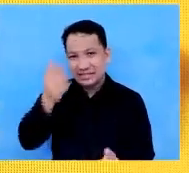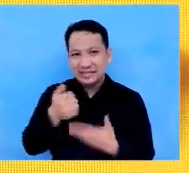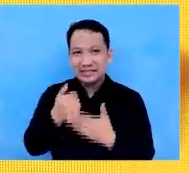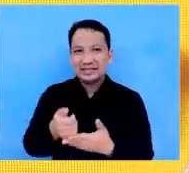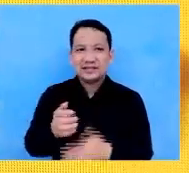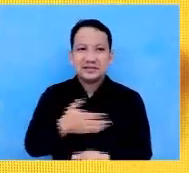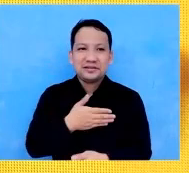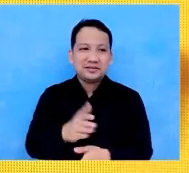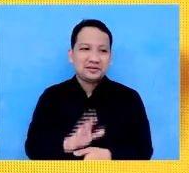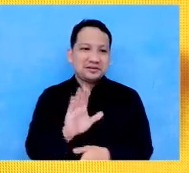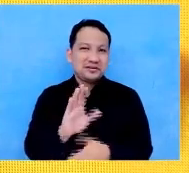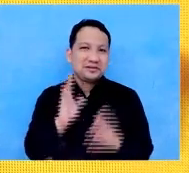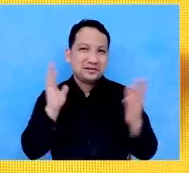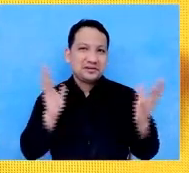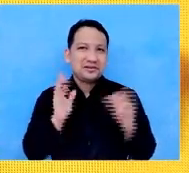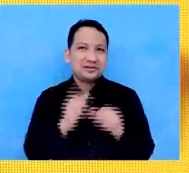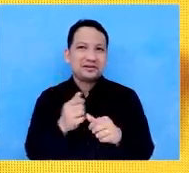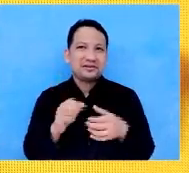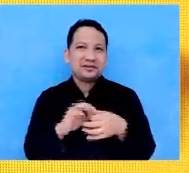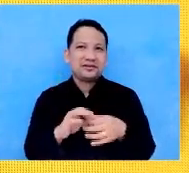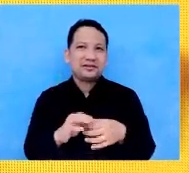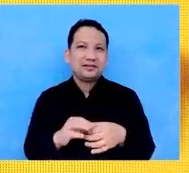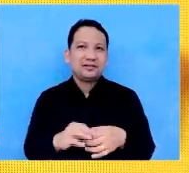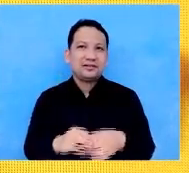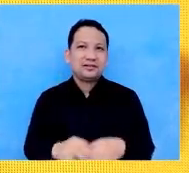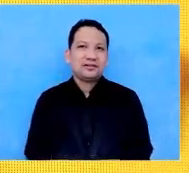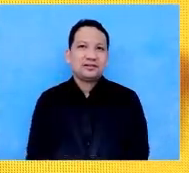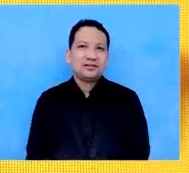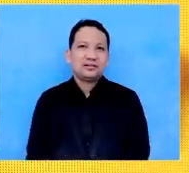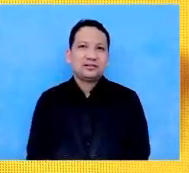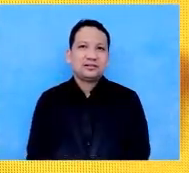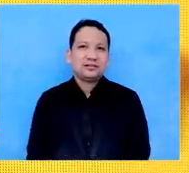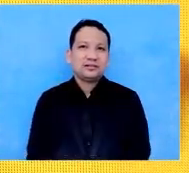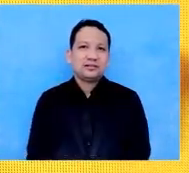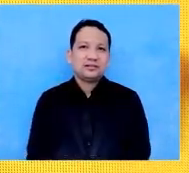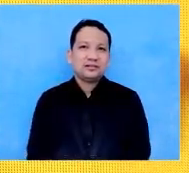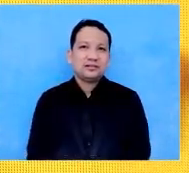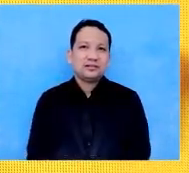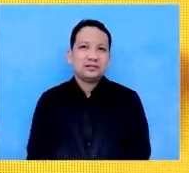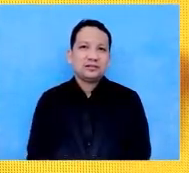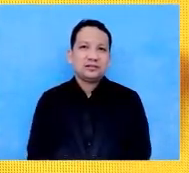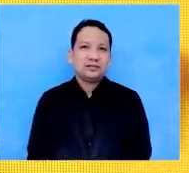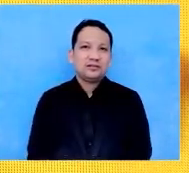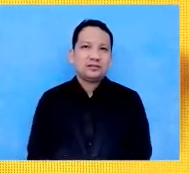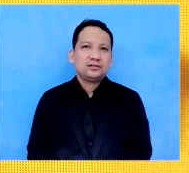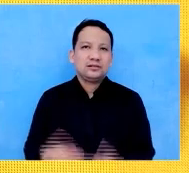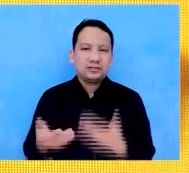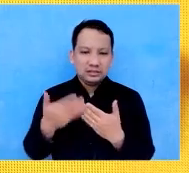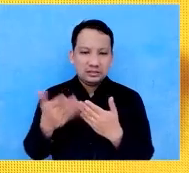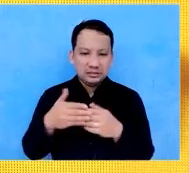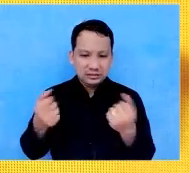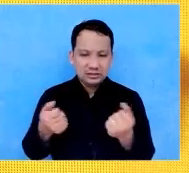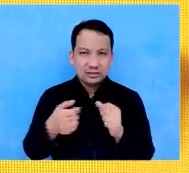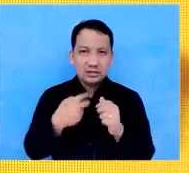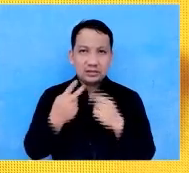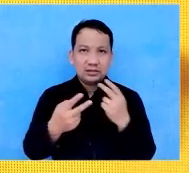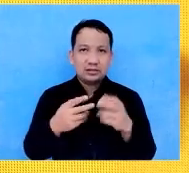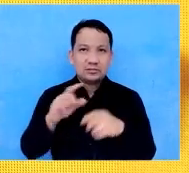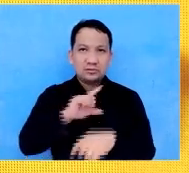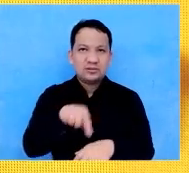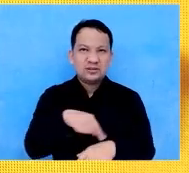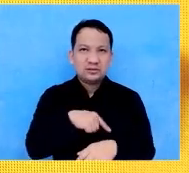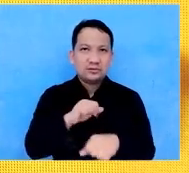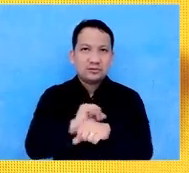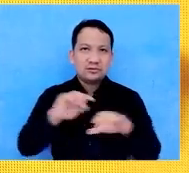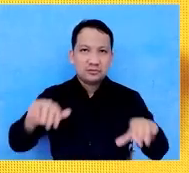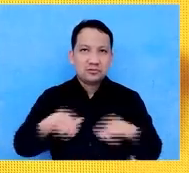kinakantahan mo ba yung mga kausap mo to close deals? Ayun. Magandang easily breaks the ice. Pero syempre, it boils down to quality of work.